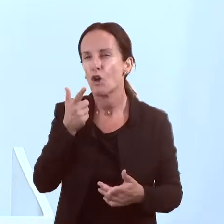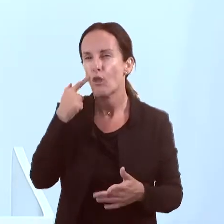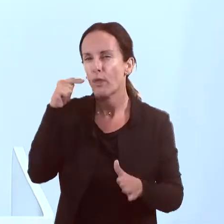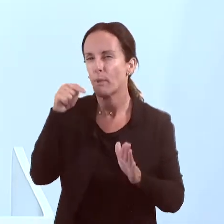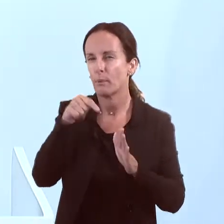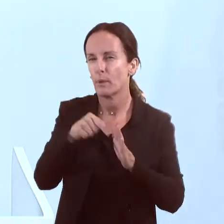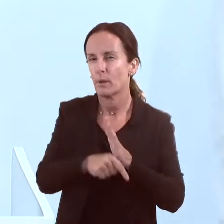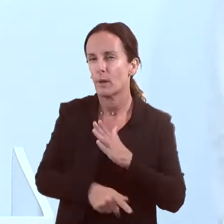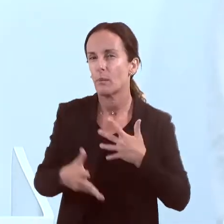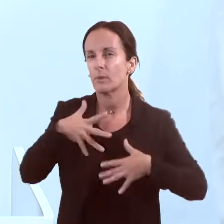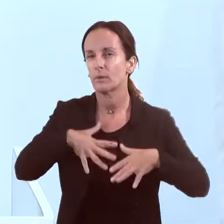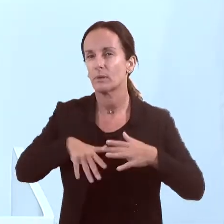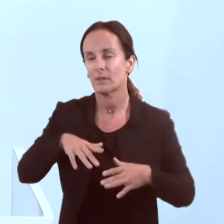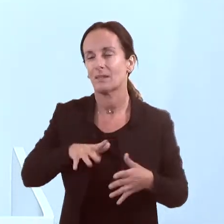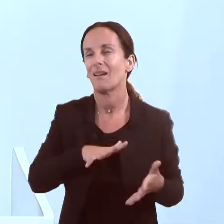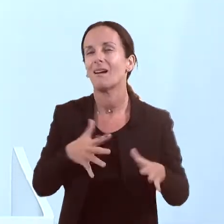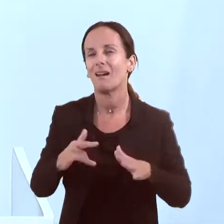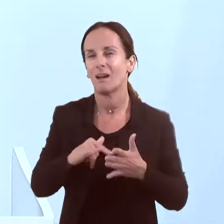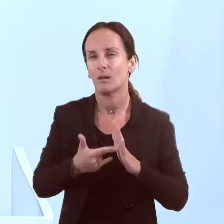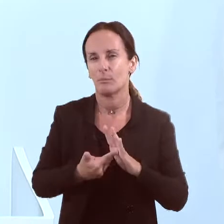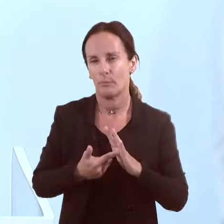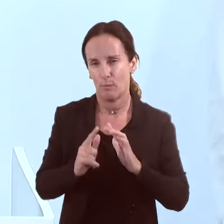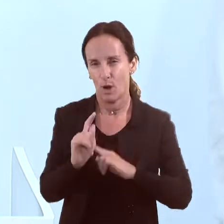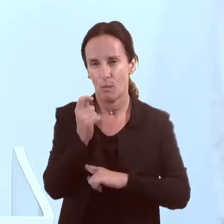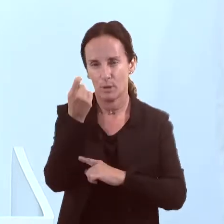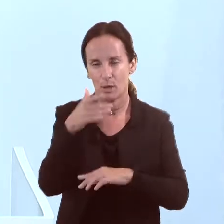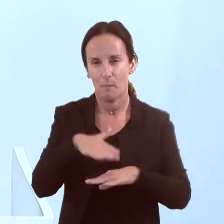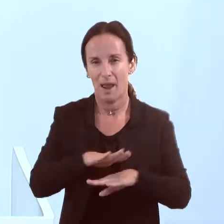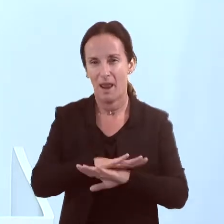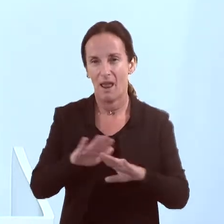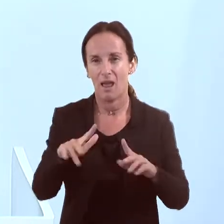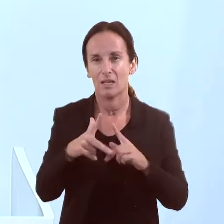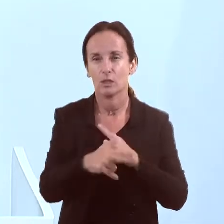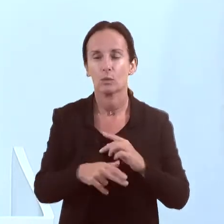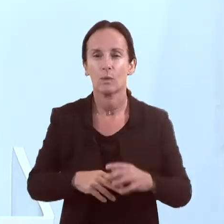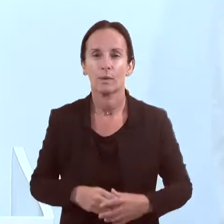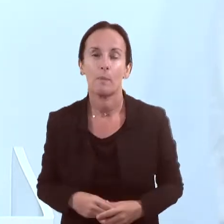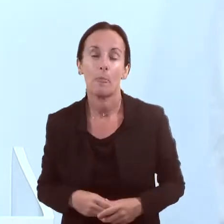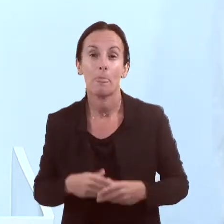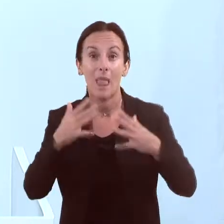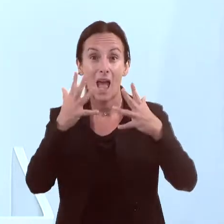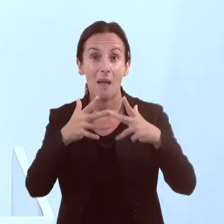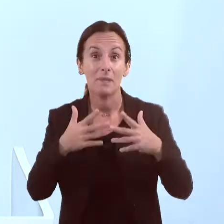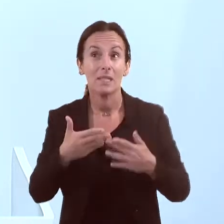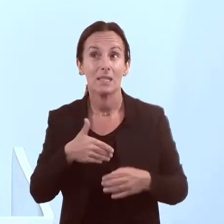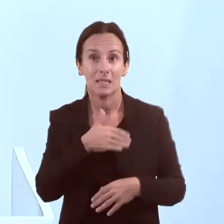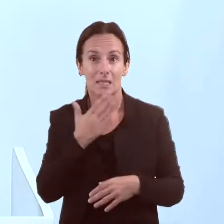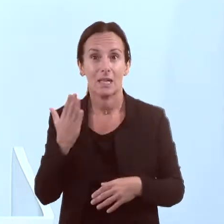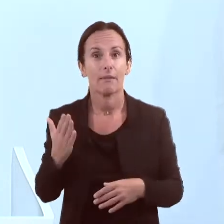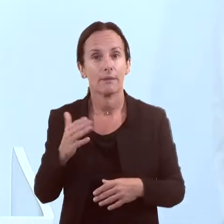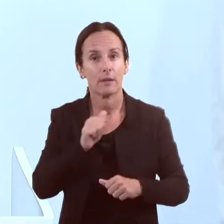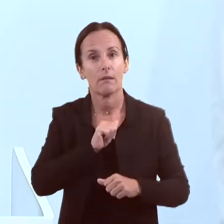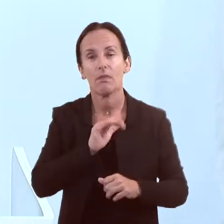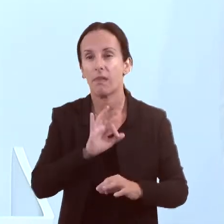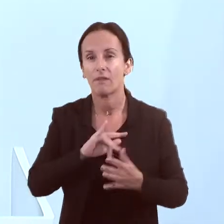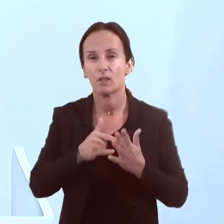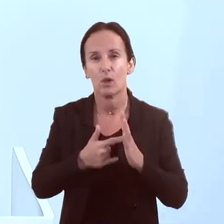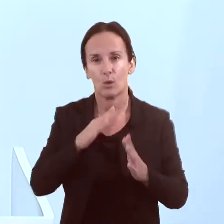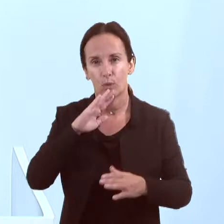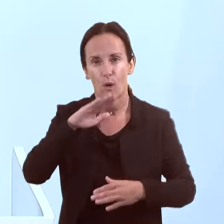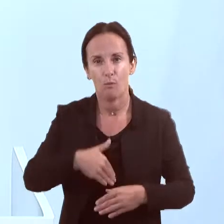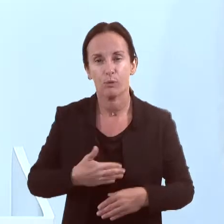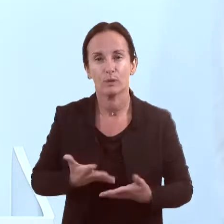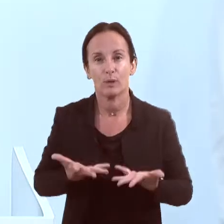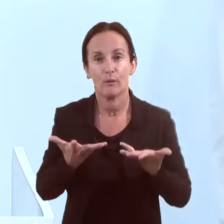imperatiu. S'espera de l'administració que sigui capaç d'oferir solucions adequades i és en aquest punt on és de